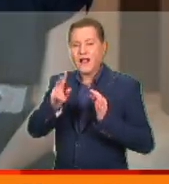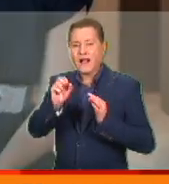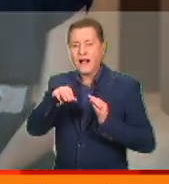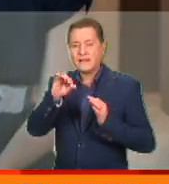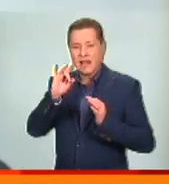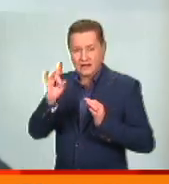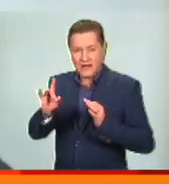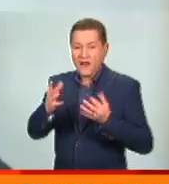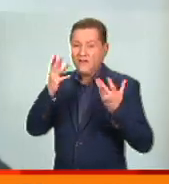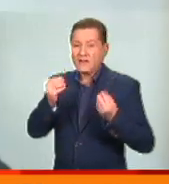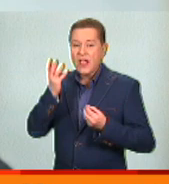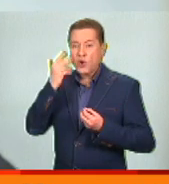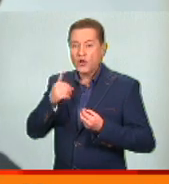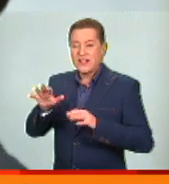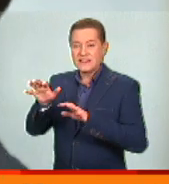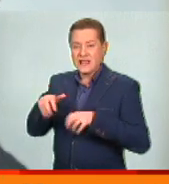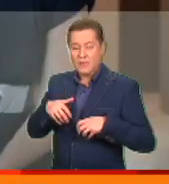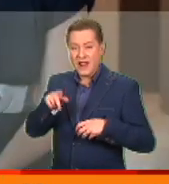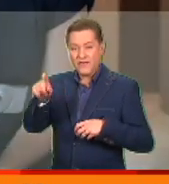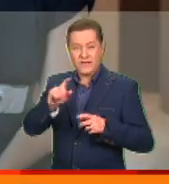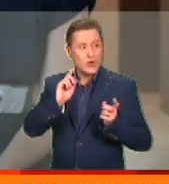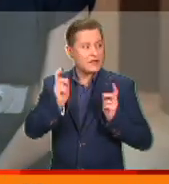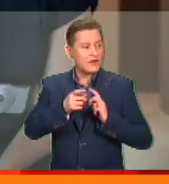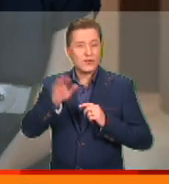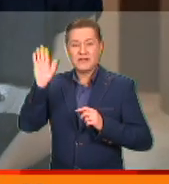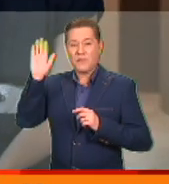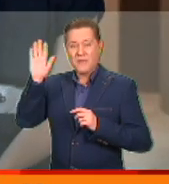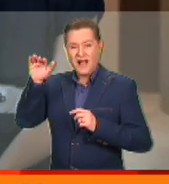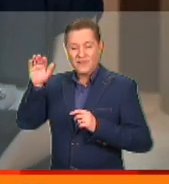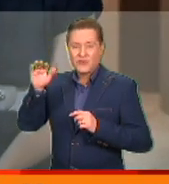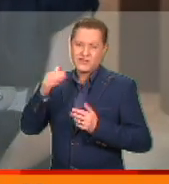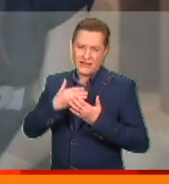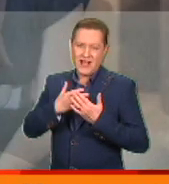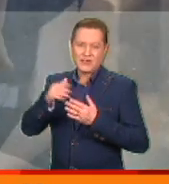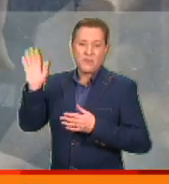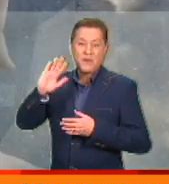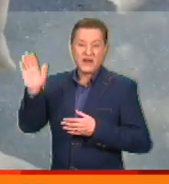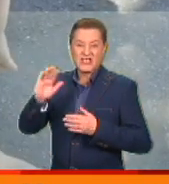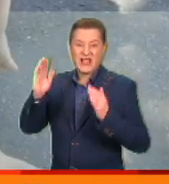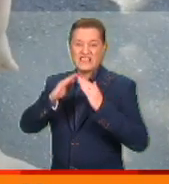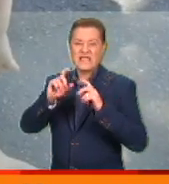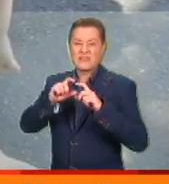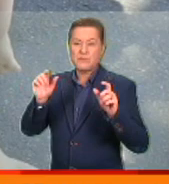У день, коли ми його забрали, він озирнувся і помахав ручкою, наче попрощався з притулком.